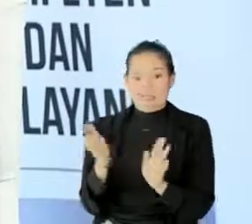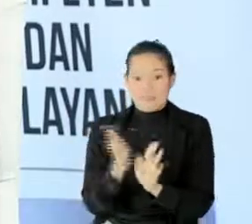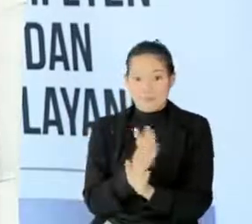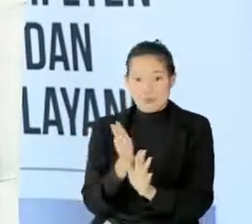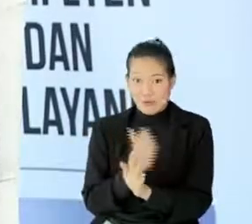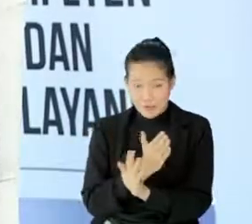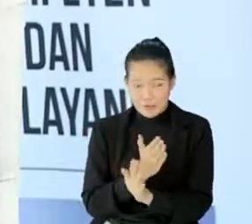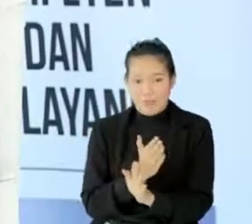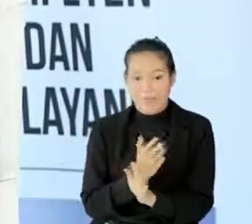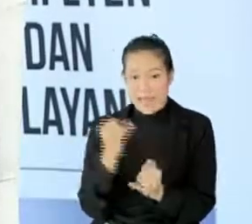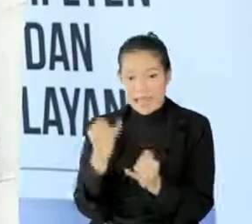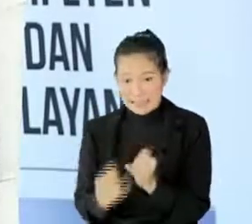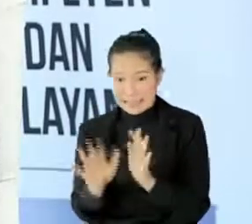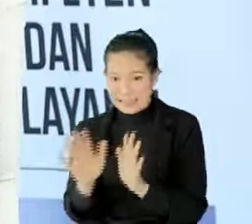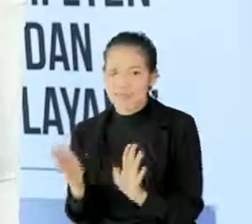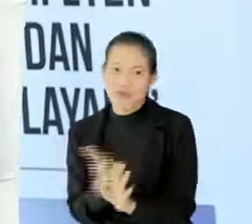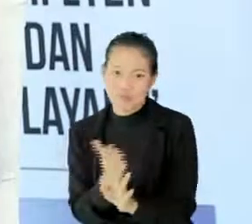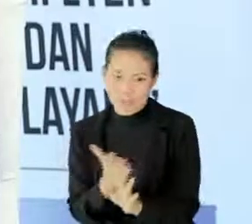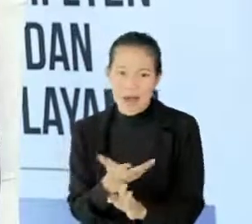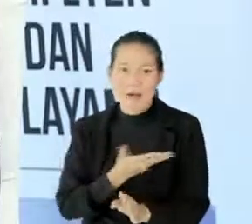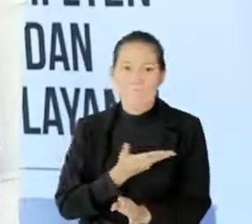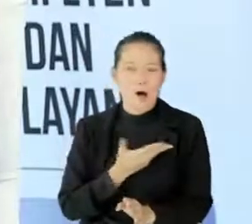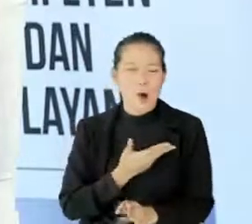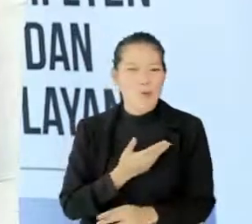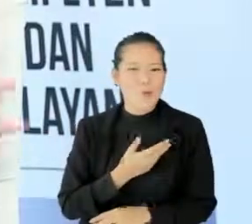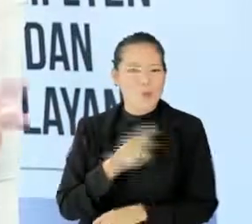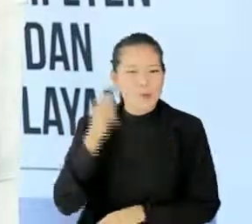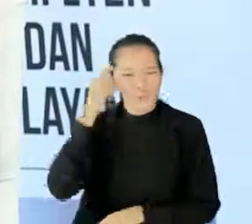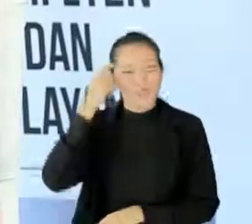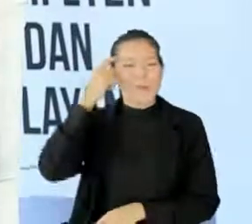akhir acara, kita boleh ya sedikit bernostalgia